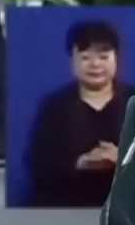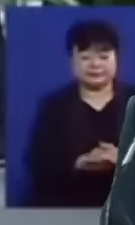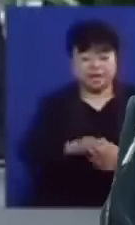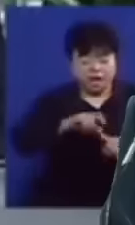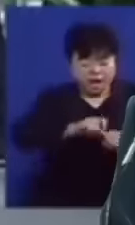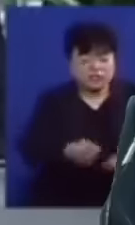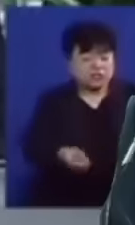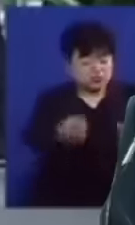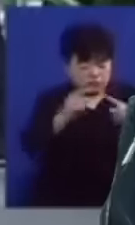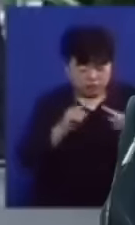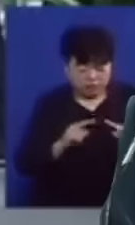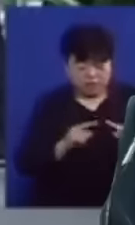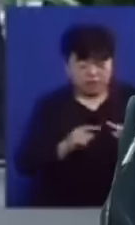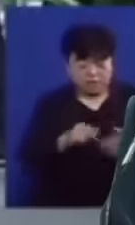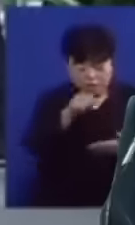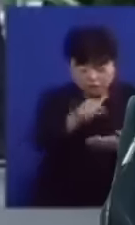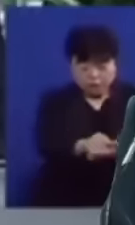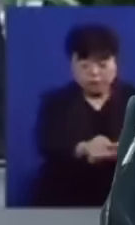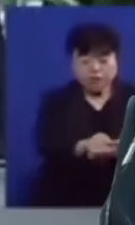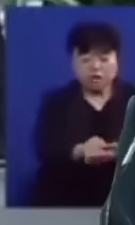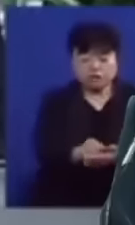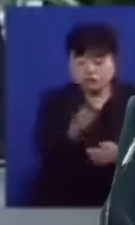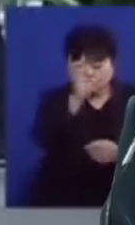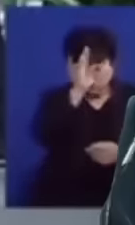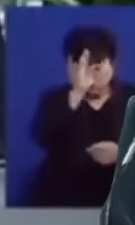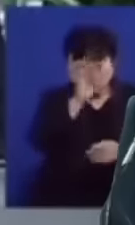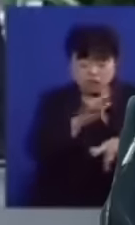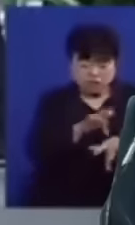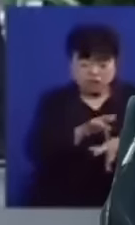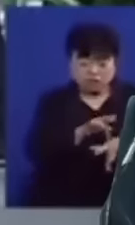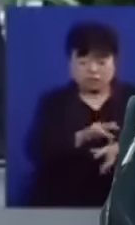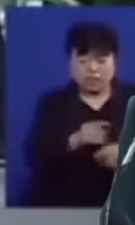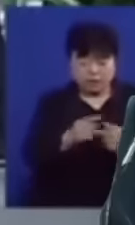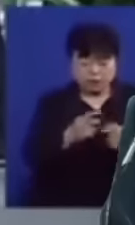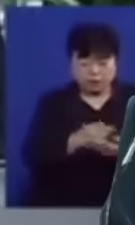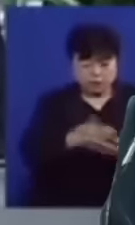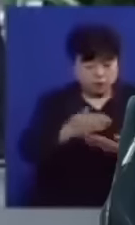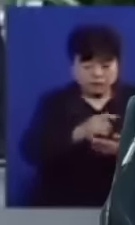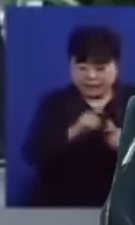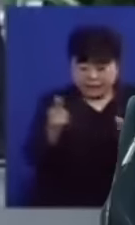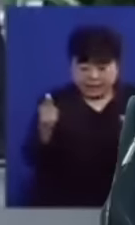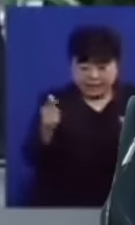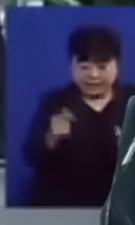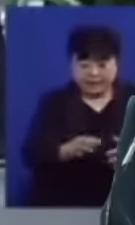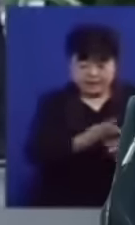강제로 들어와서 점령한 놈이 한두 번 말한다고 물러가겠어요?